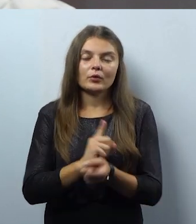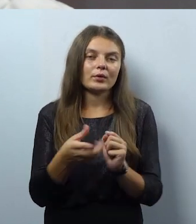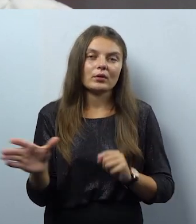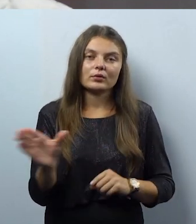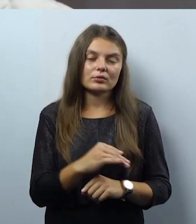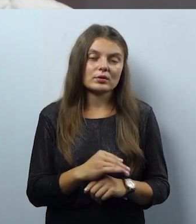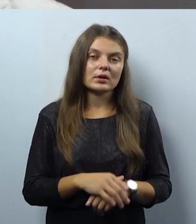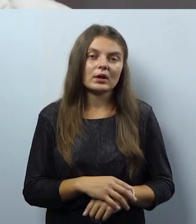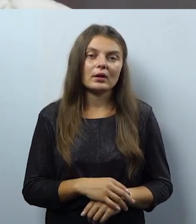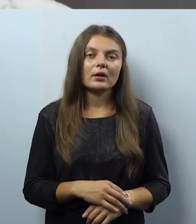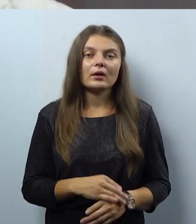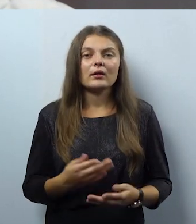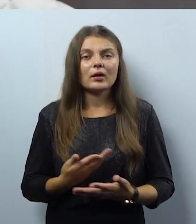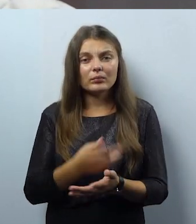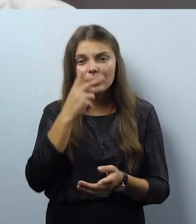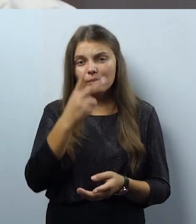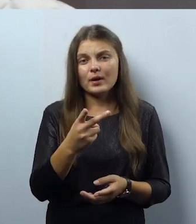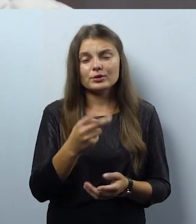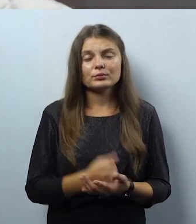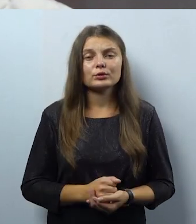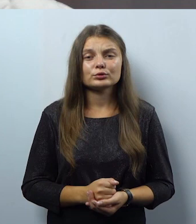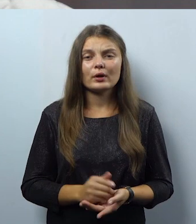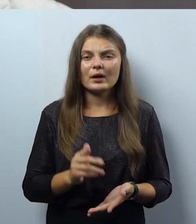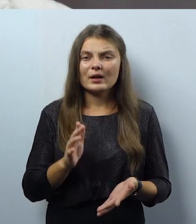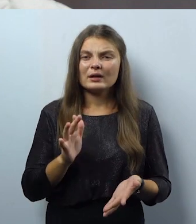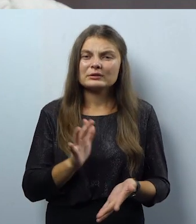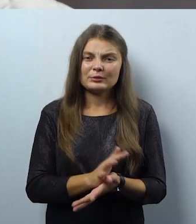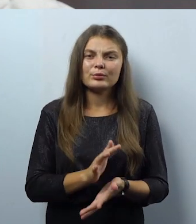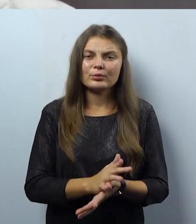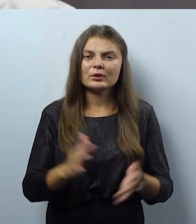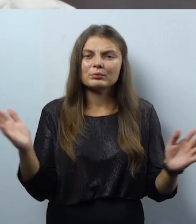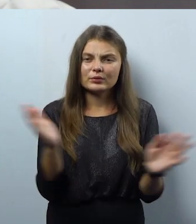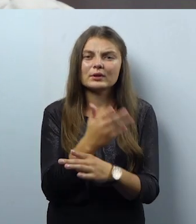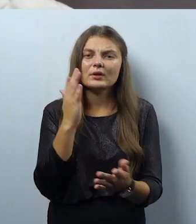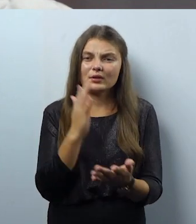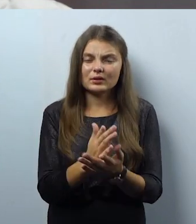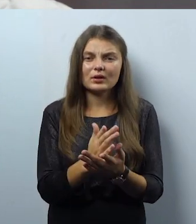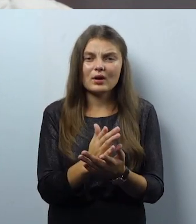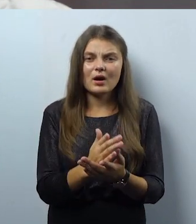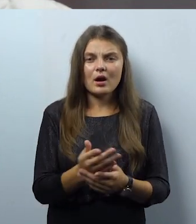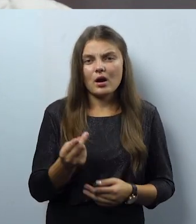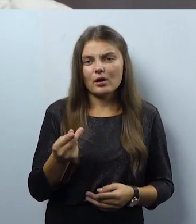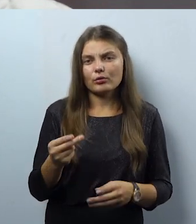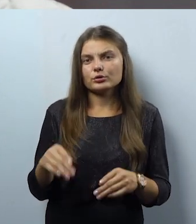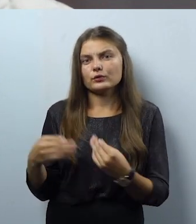очевидна несправедливість того, що забруднення відбувається на цих територіях, а кошти йдуть